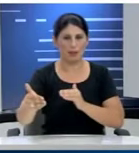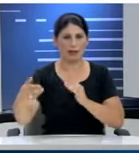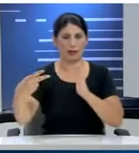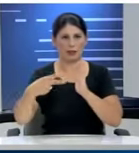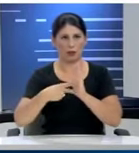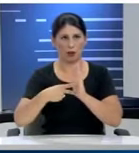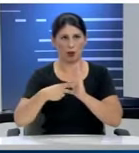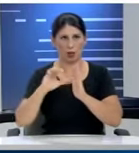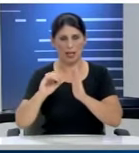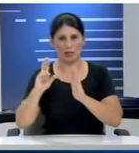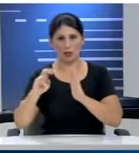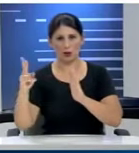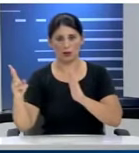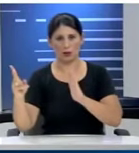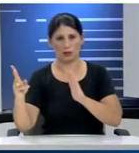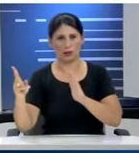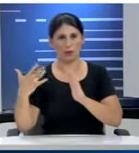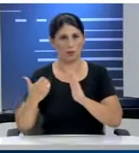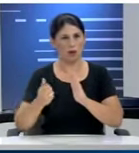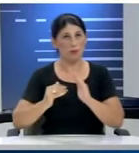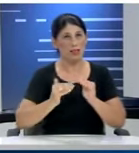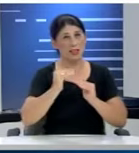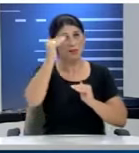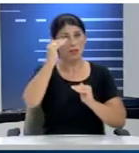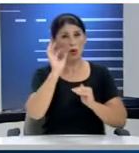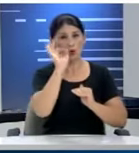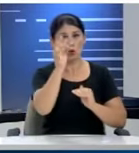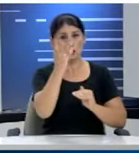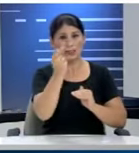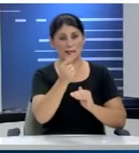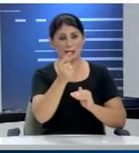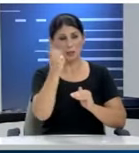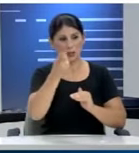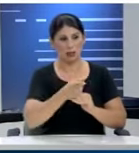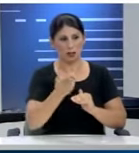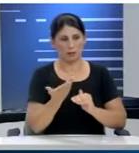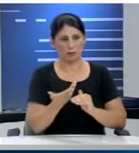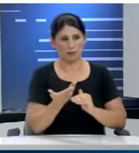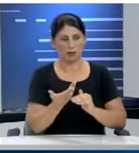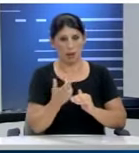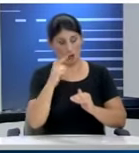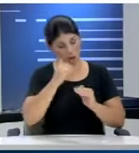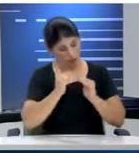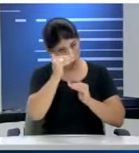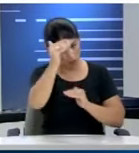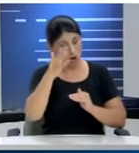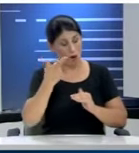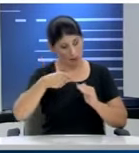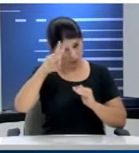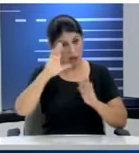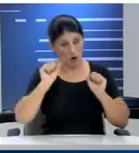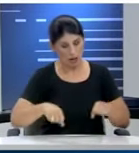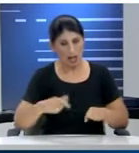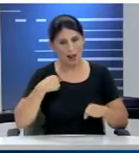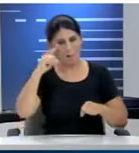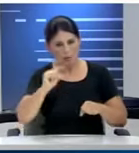χρόνια που έχουμε τον υψηλό στόχο του 3,5%, υψηλό μένα αλλά πολύ χαμηλότερο από αυτούς που είχατε υπογράψει εσείς,